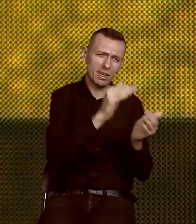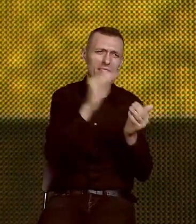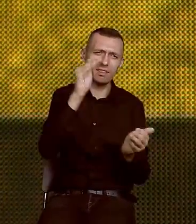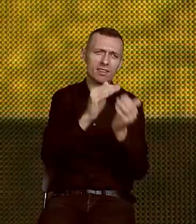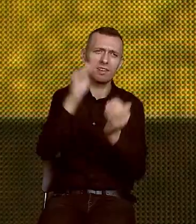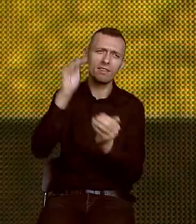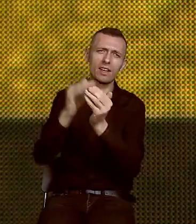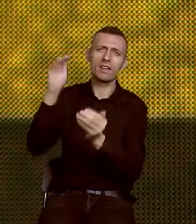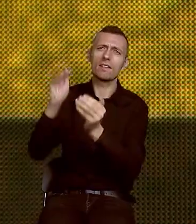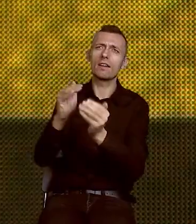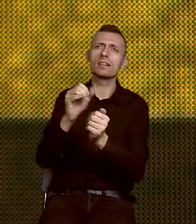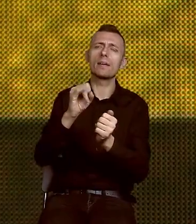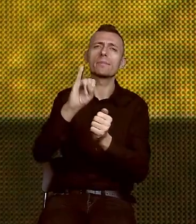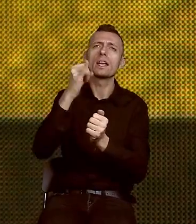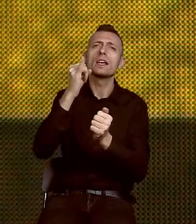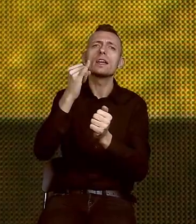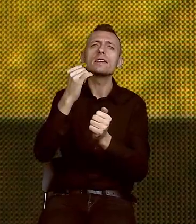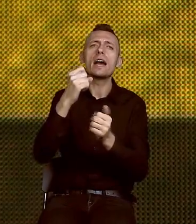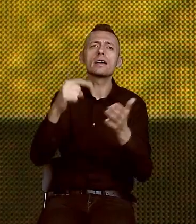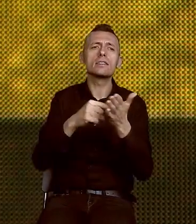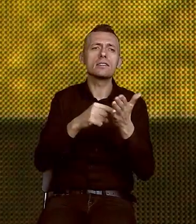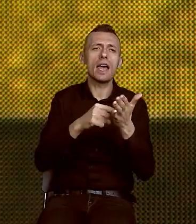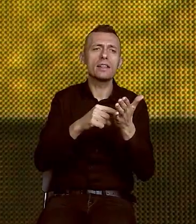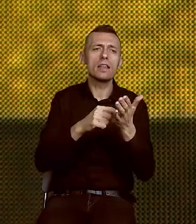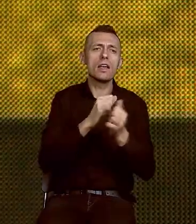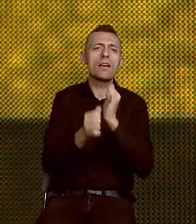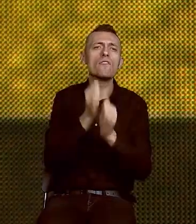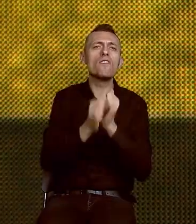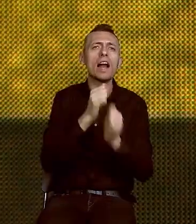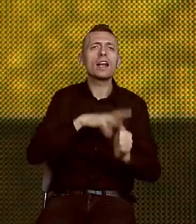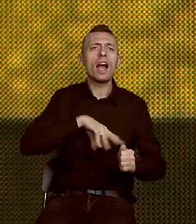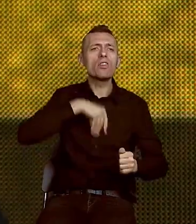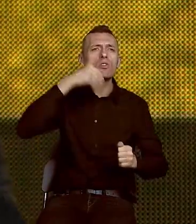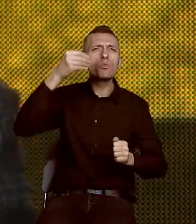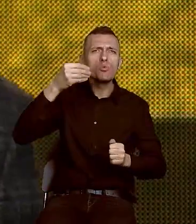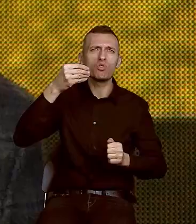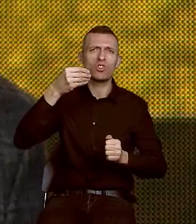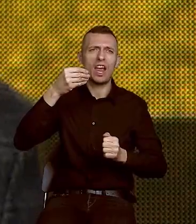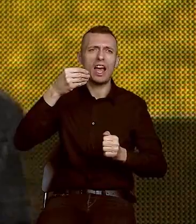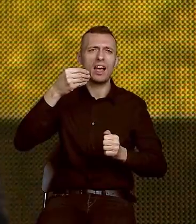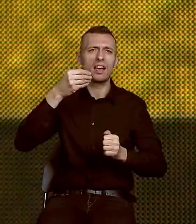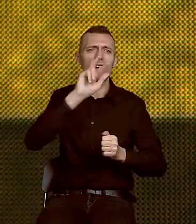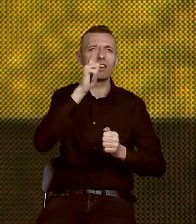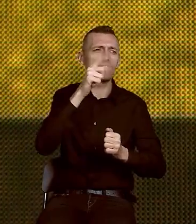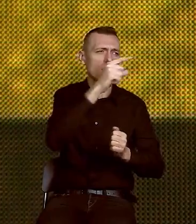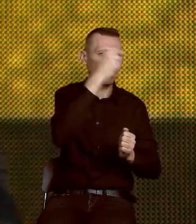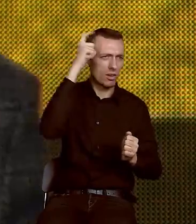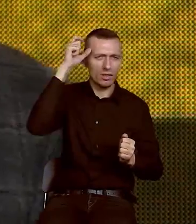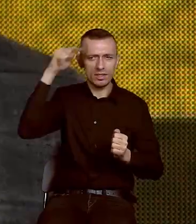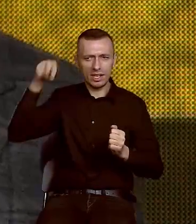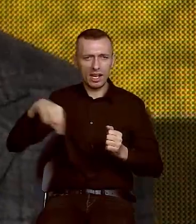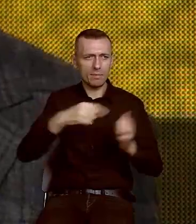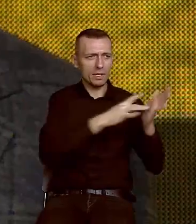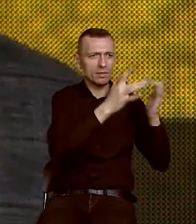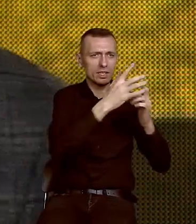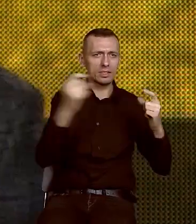czy później dotyka każdego z nas bez wyjątku. Czasami w naszych oczach będą to